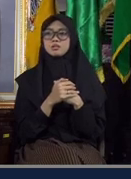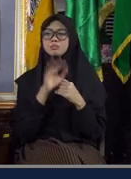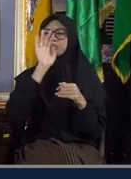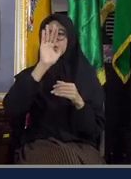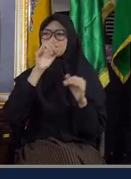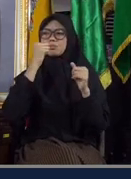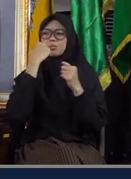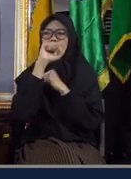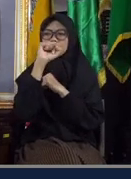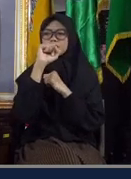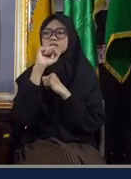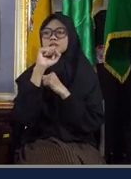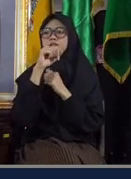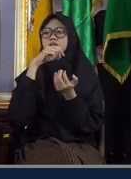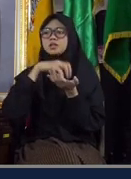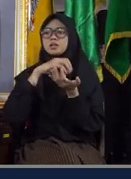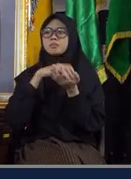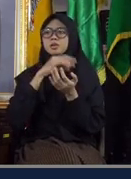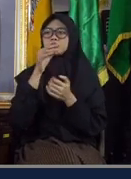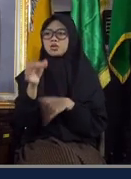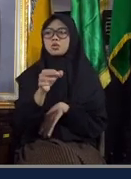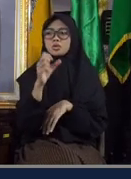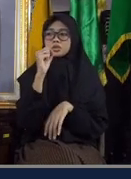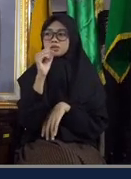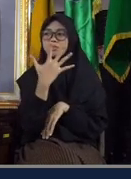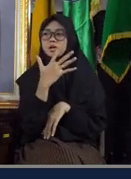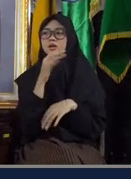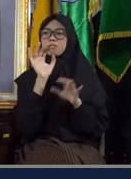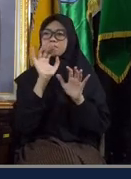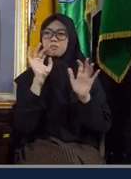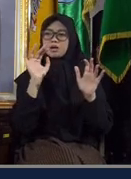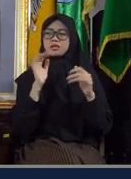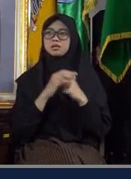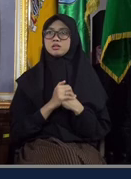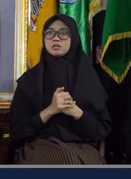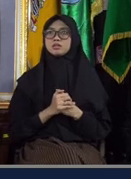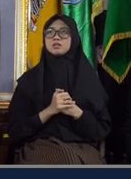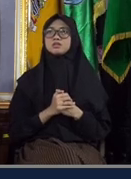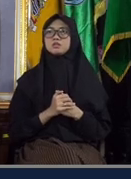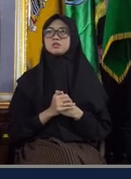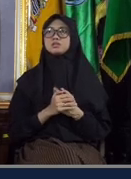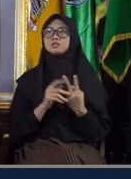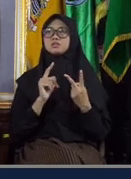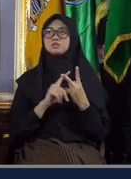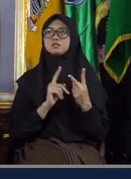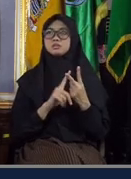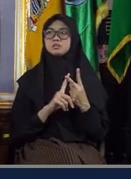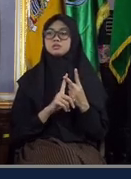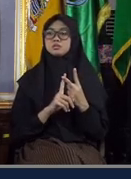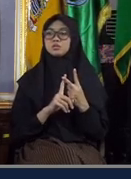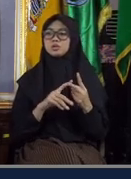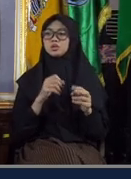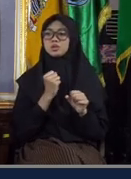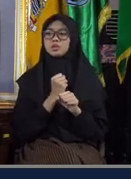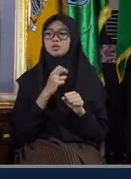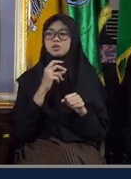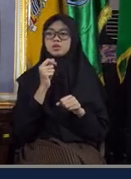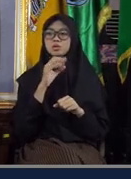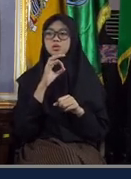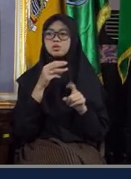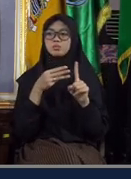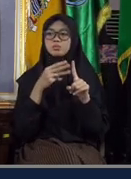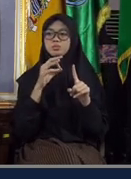paling banyak itu masuknya di Kota Semarang yang kedua di Demak eh lalu Grobogan Kendal dan kabupaten Semarang